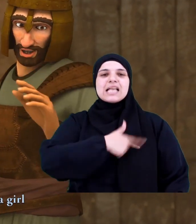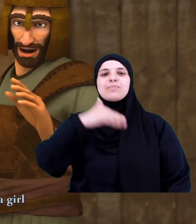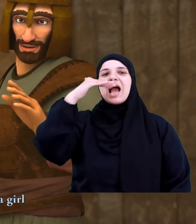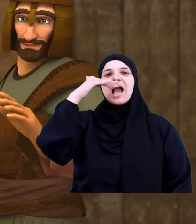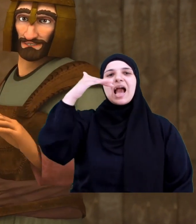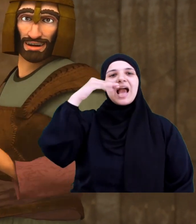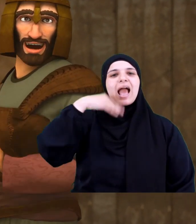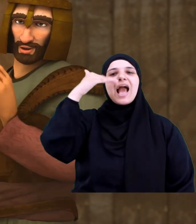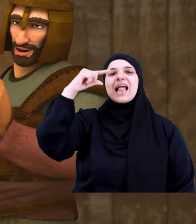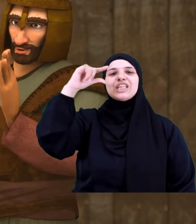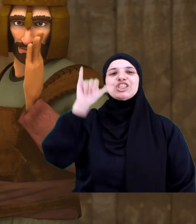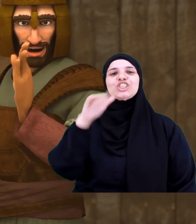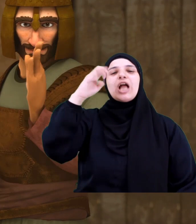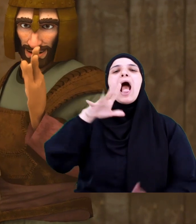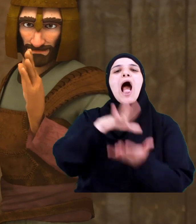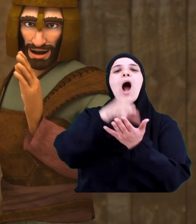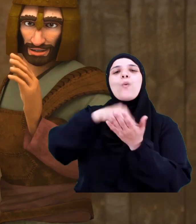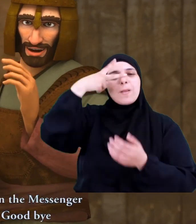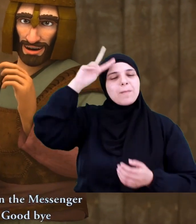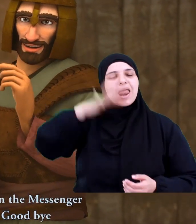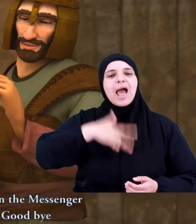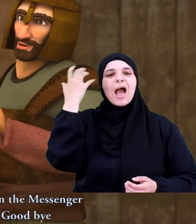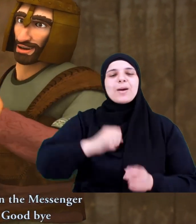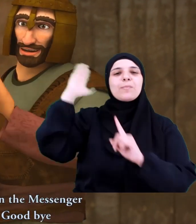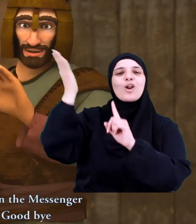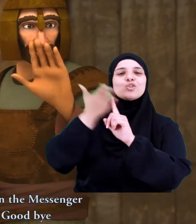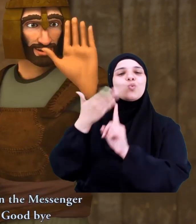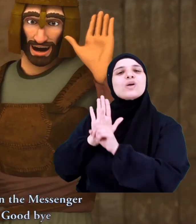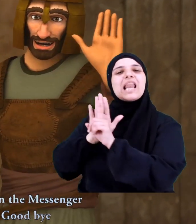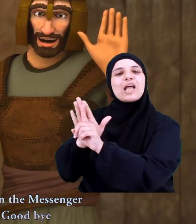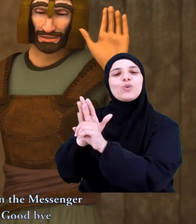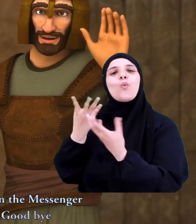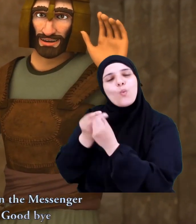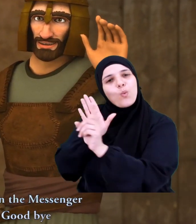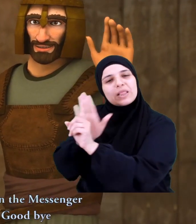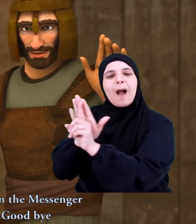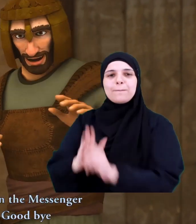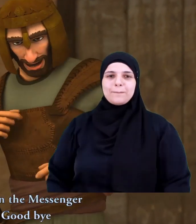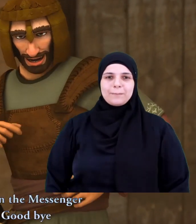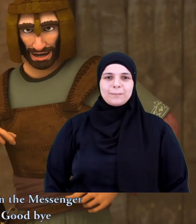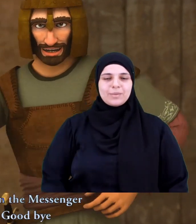فلتكن خديجة، فهي أول من آمنت بالرسول وساندته وأيدته.